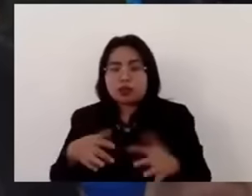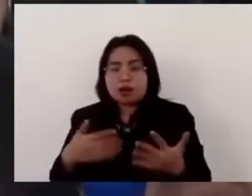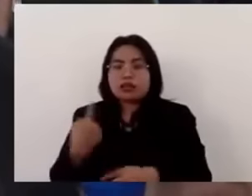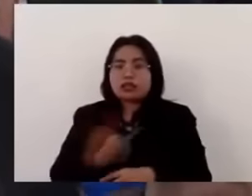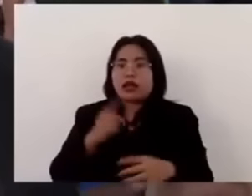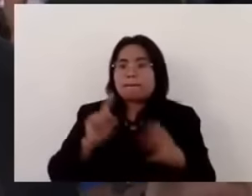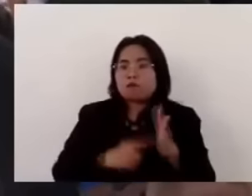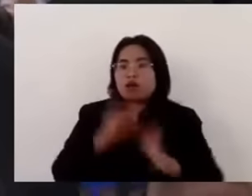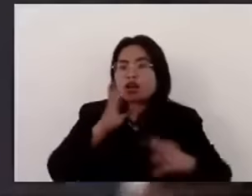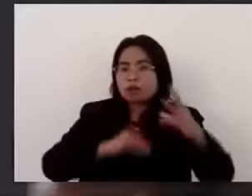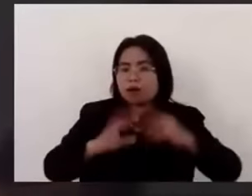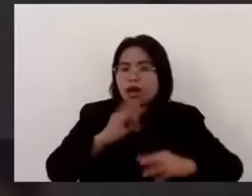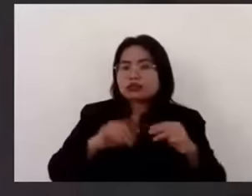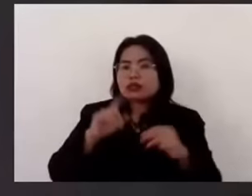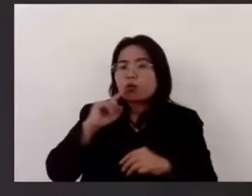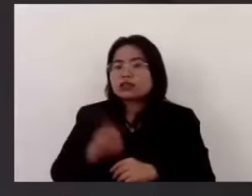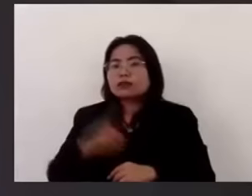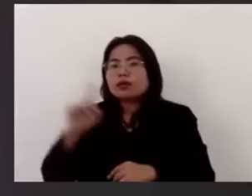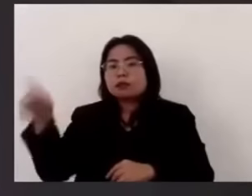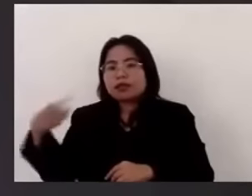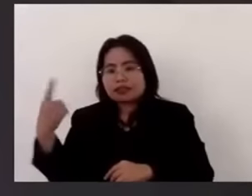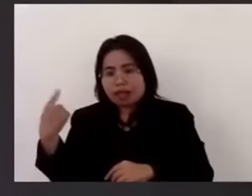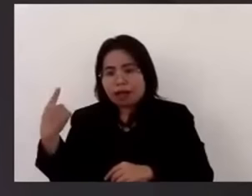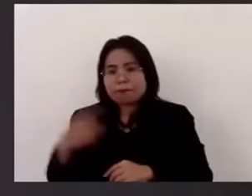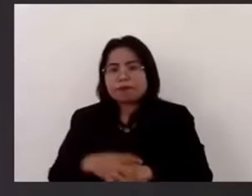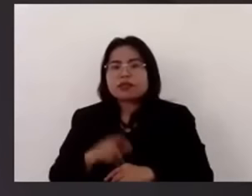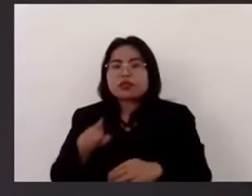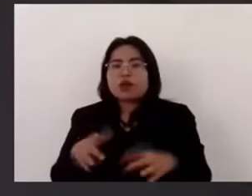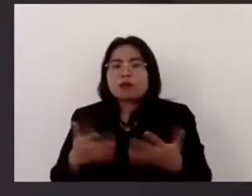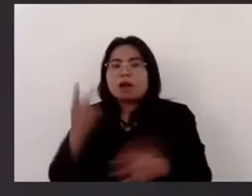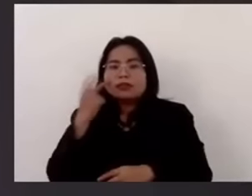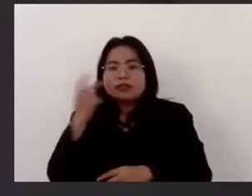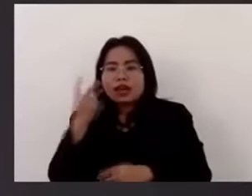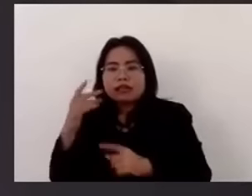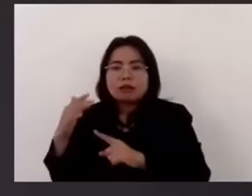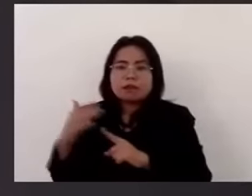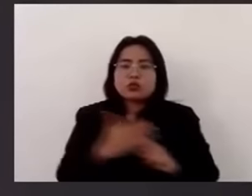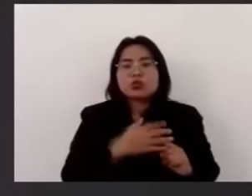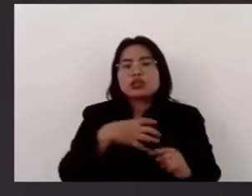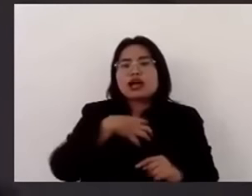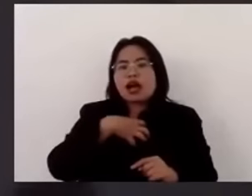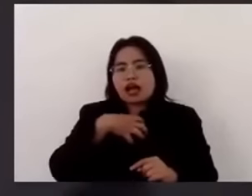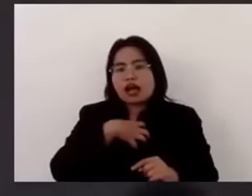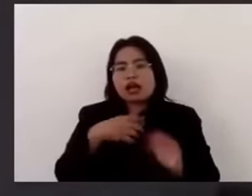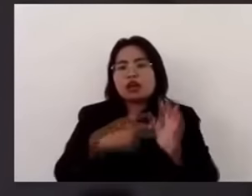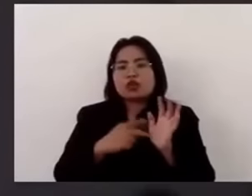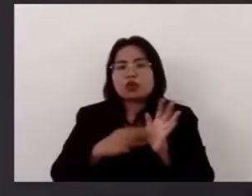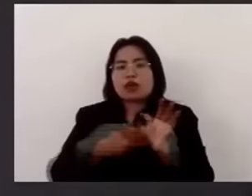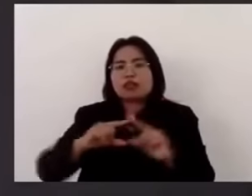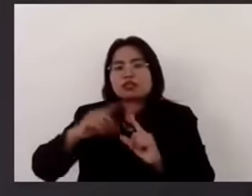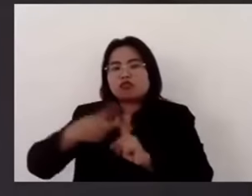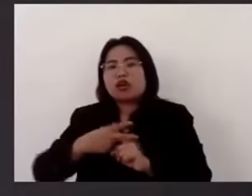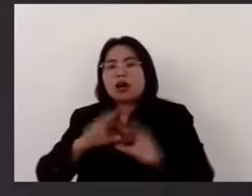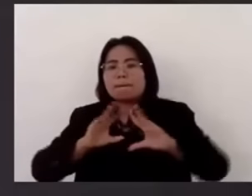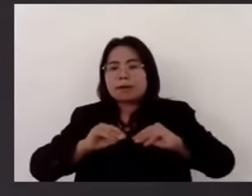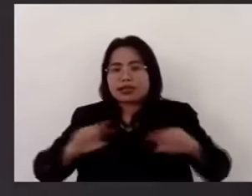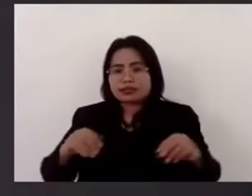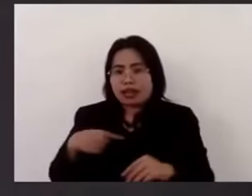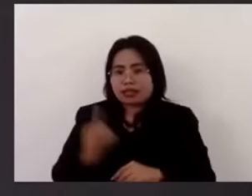membahas kewajiban pemerintah yaitu menjaga dan melindungi hak-hak normatif para pekerja kita